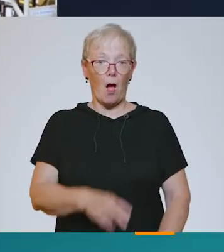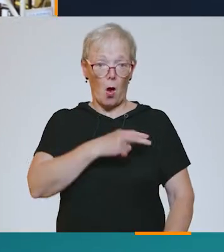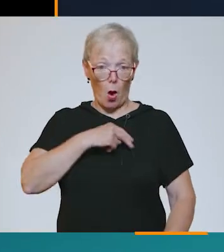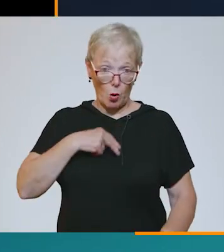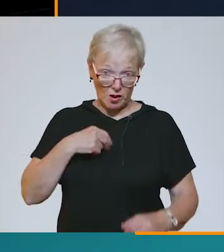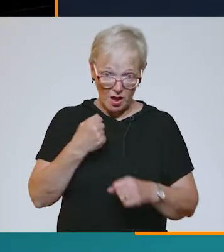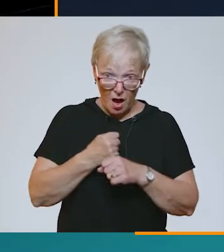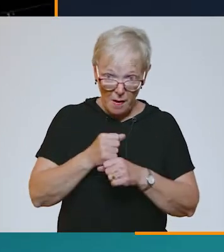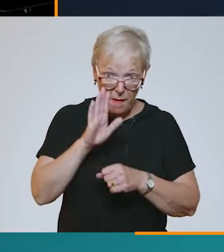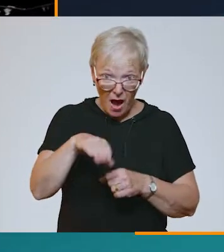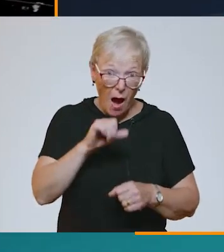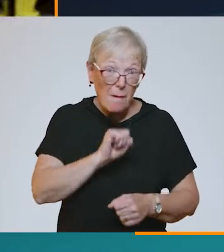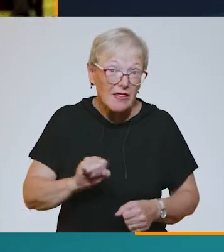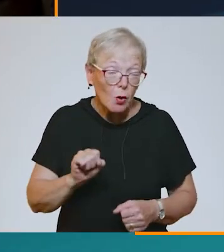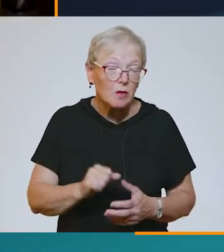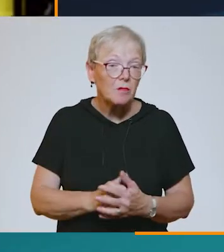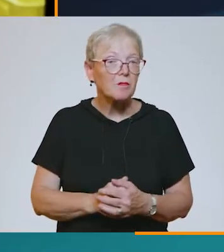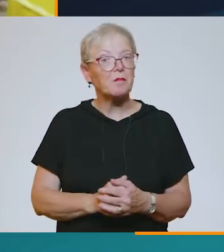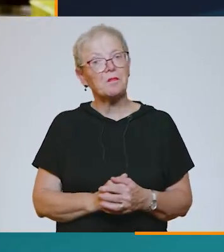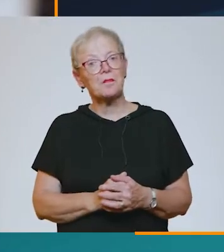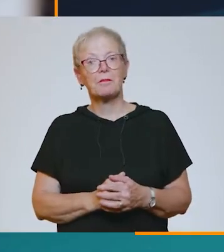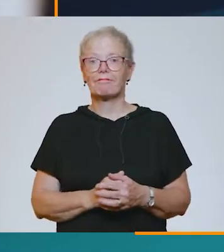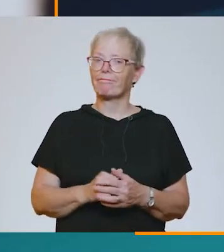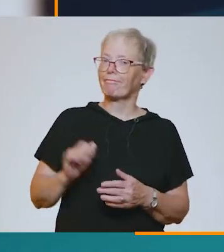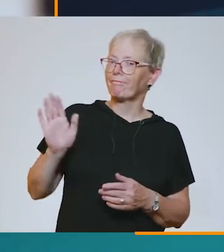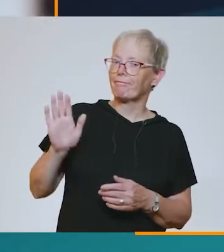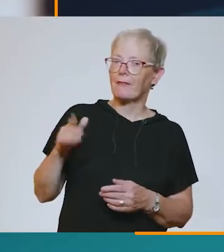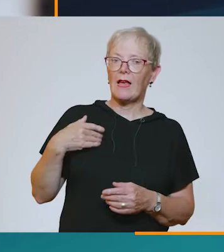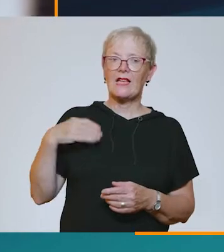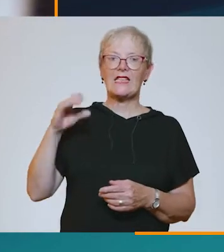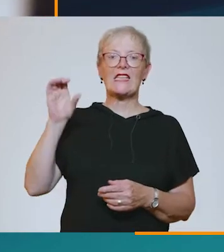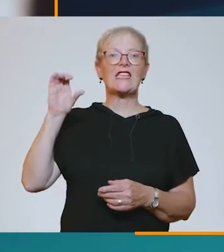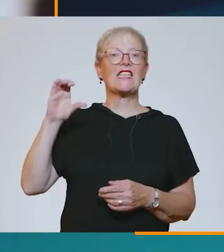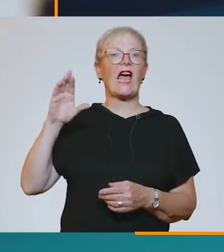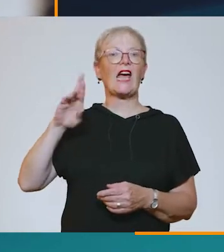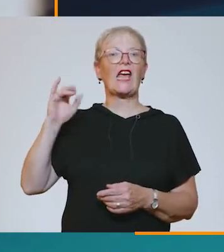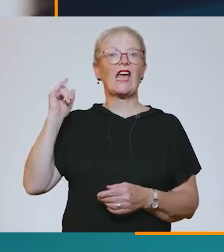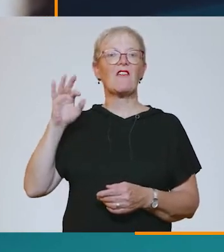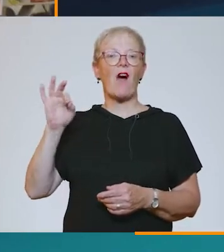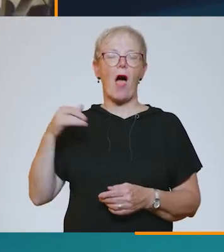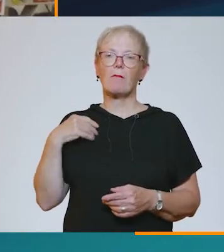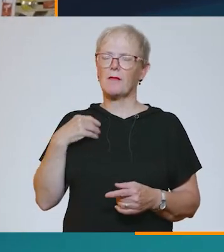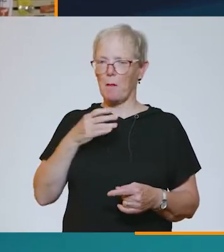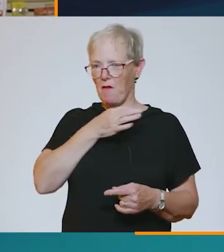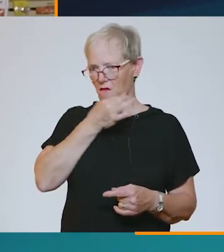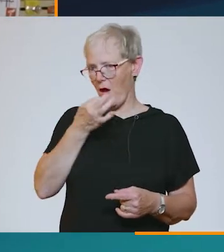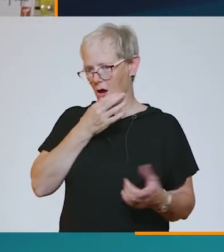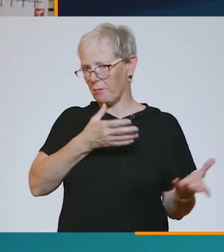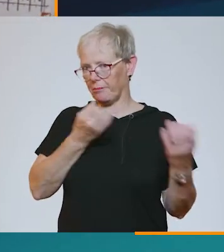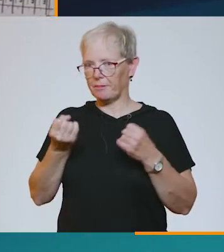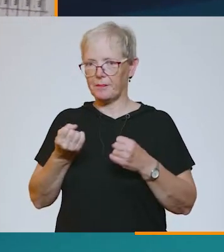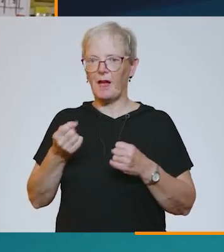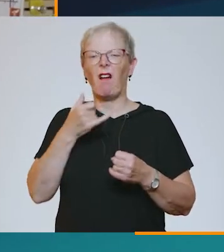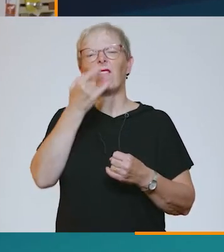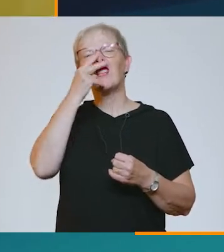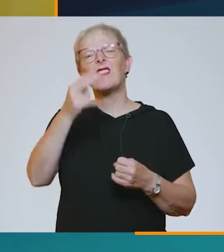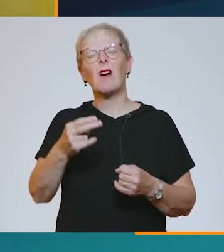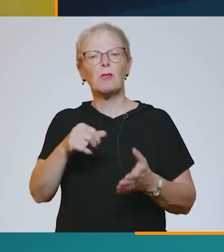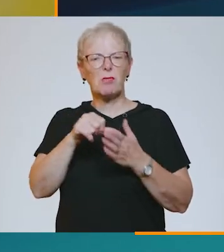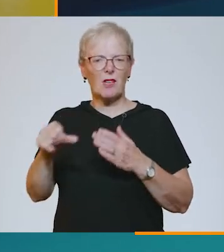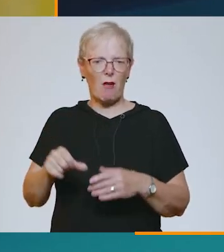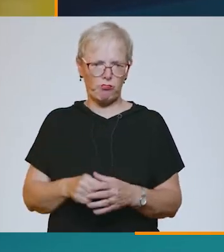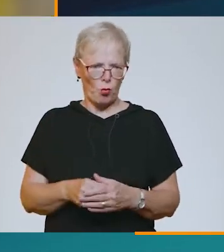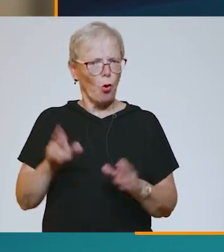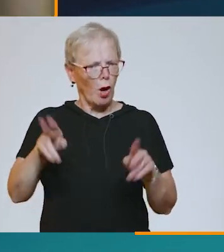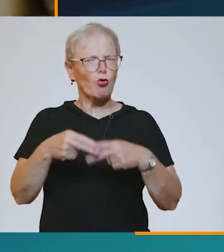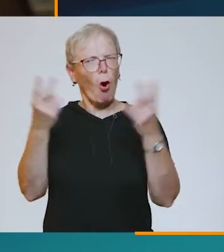lohnt sich die Arbeit bei Amazon. Hi, ich bin Sharifa und ich habe heute mal ein paar Fragen mitgebracht. Thema Bezahlung. Kannst